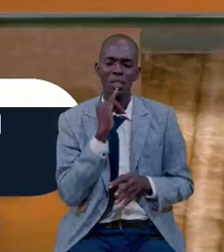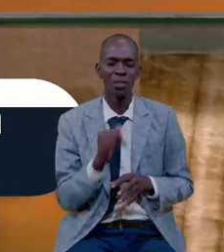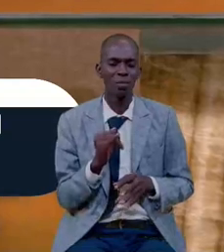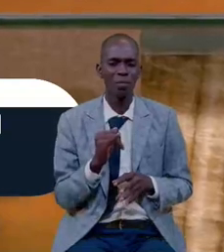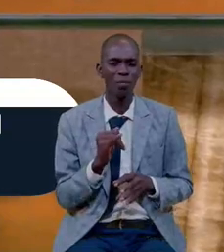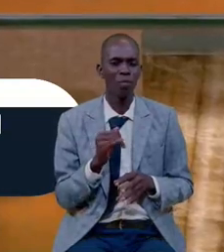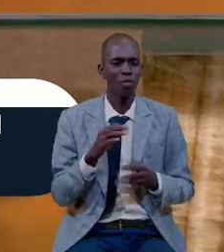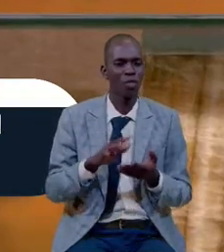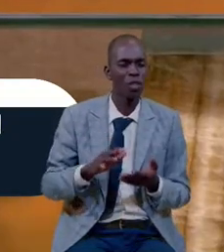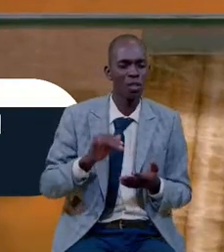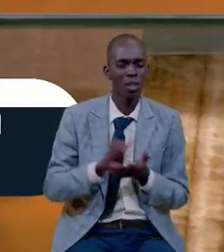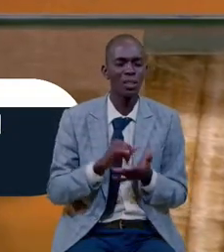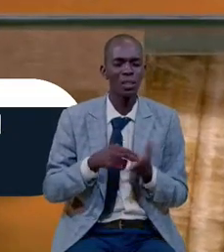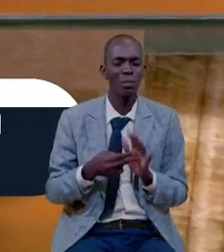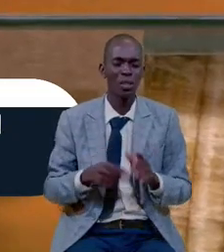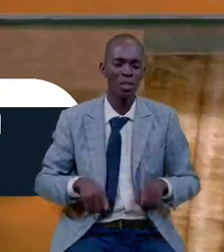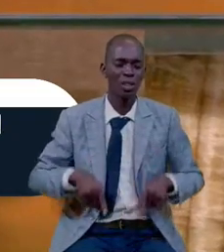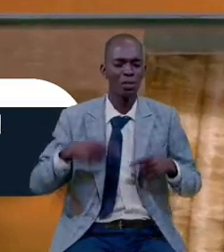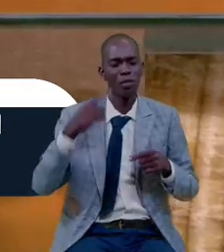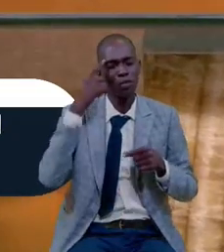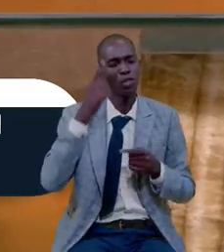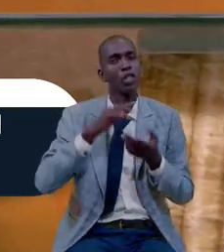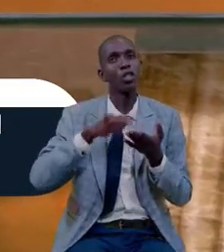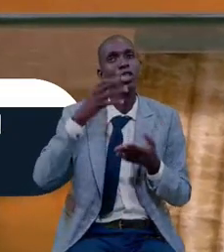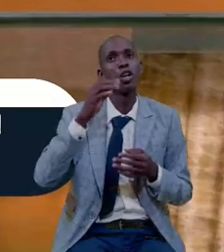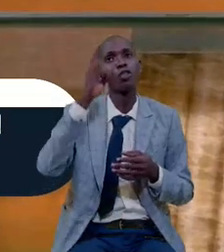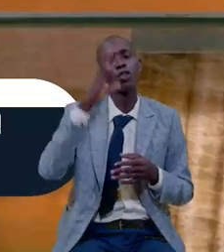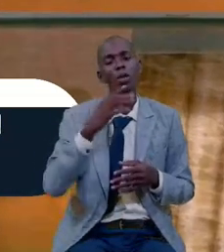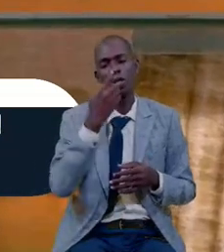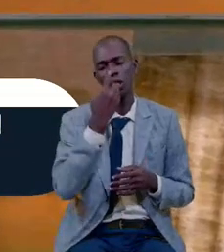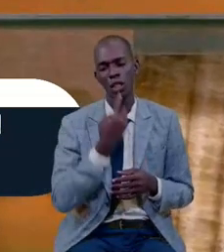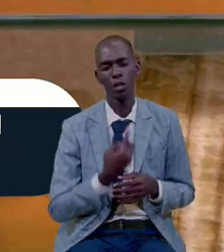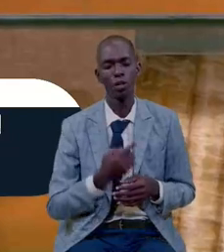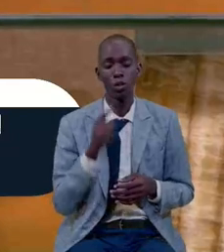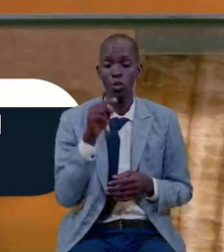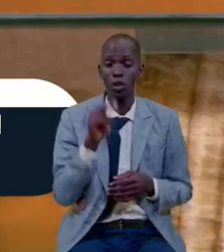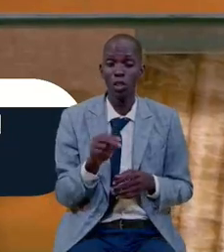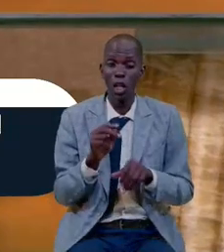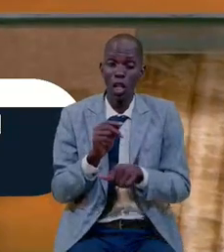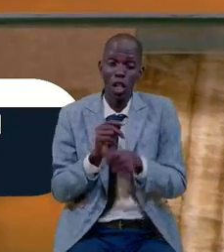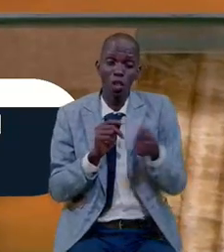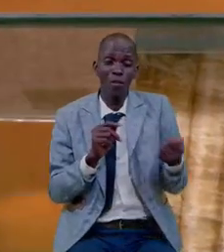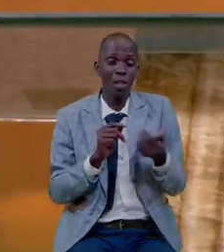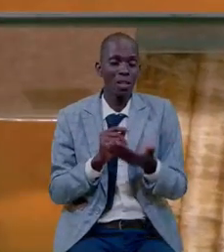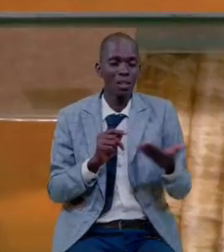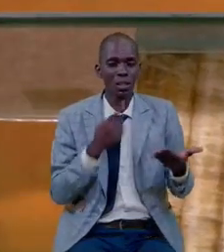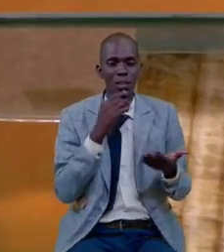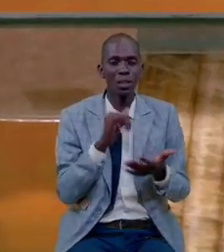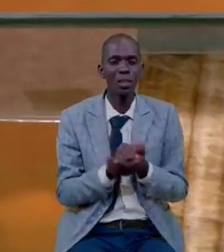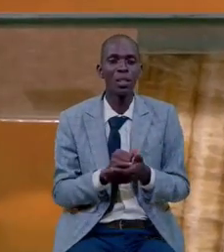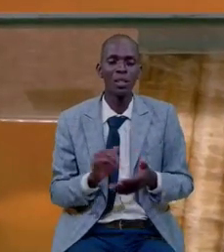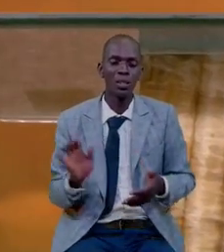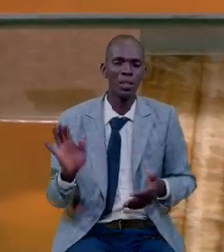ne vit pas pour la gloire de Dieu seul. Il cherche d'autres choses. Le cœur est